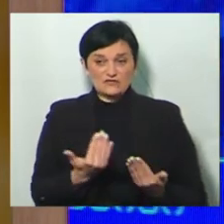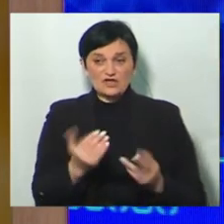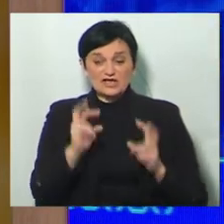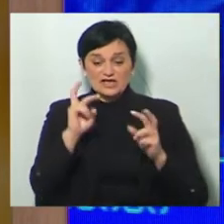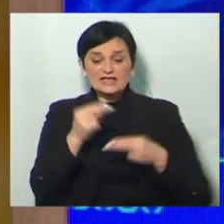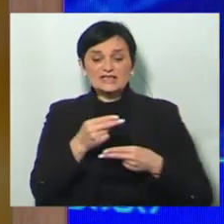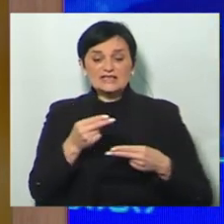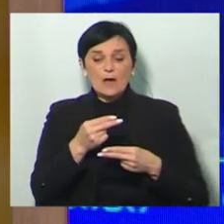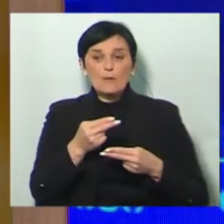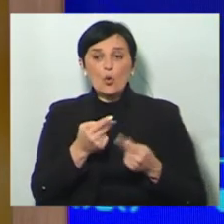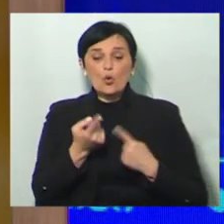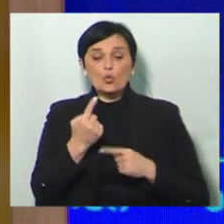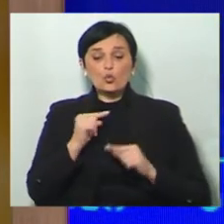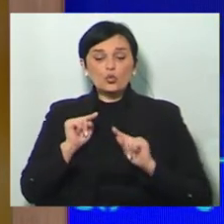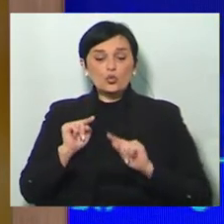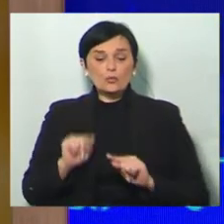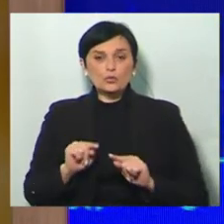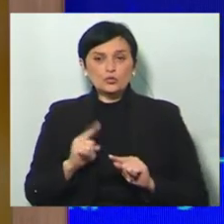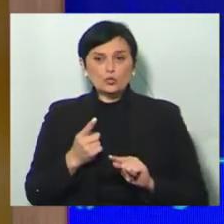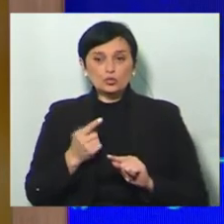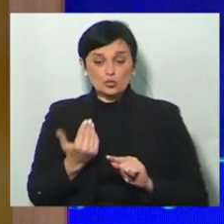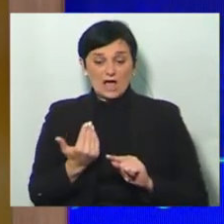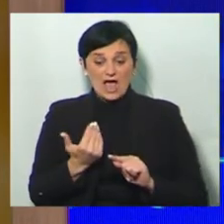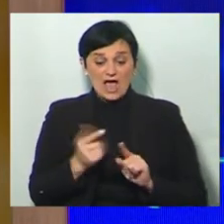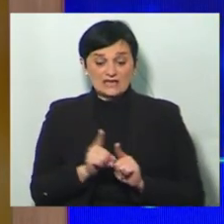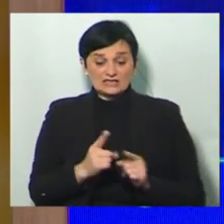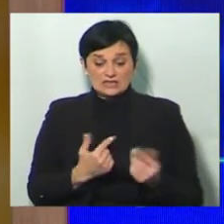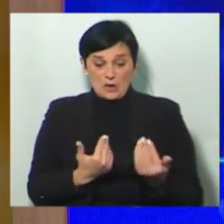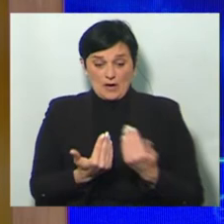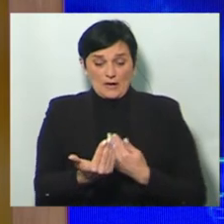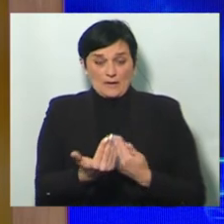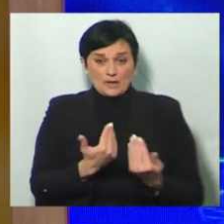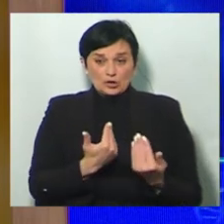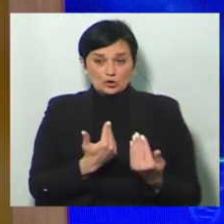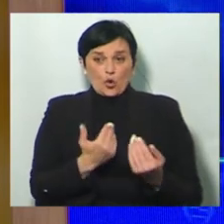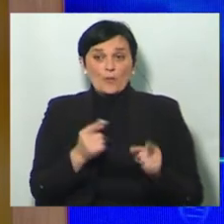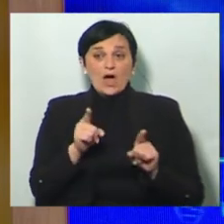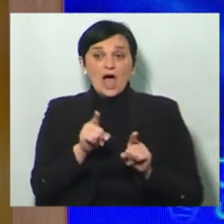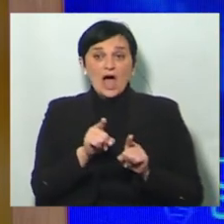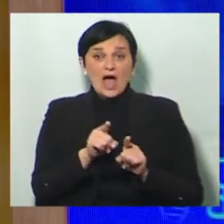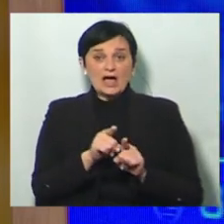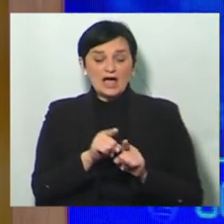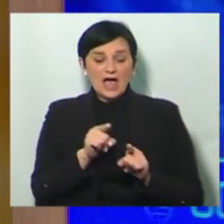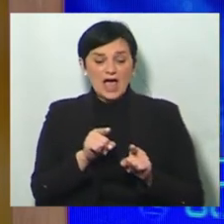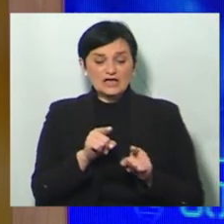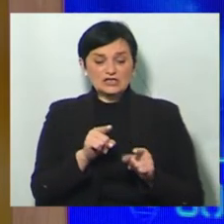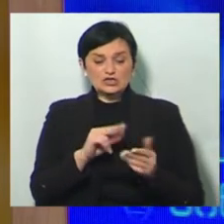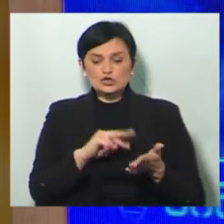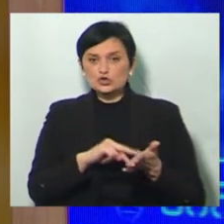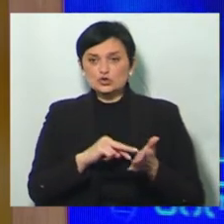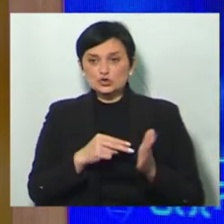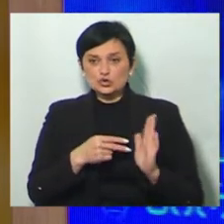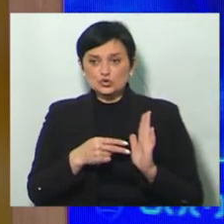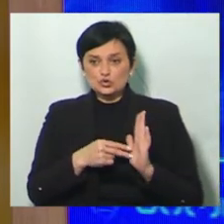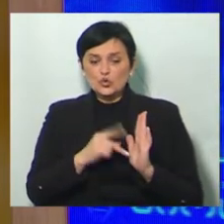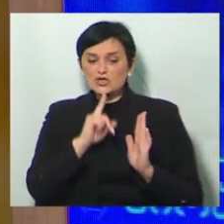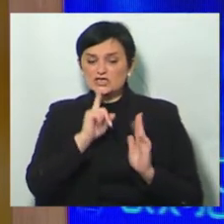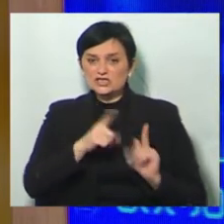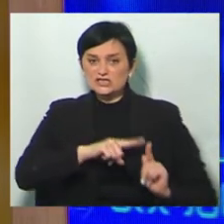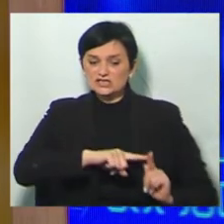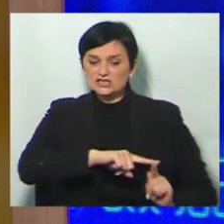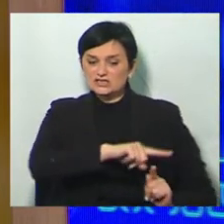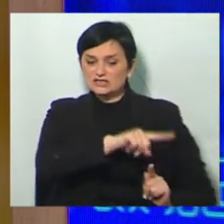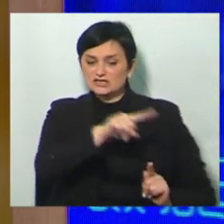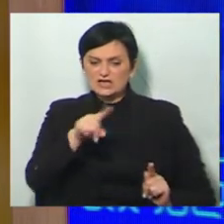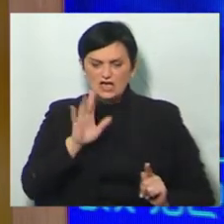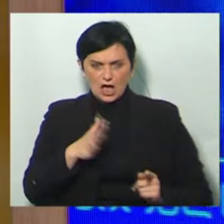temas ubrundebit imtorom es midgoma da ai es კონცეფცია მთელი წლის განმავლობაში იქნება